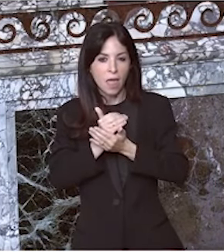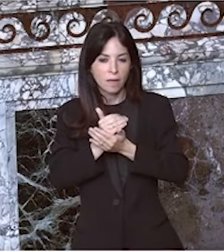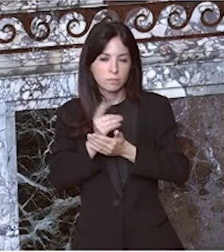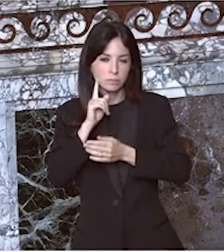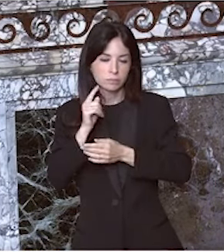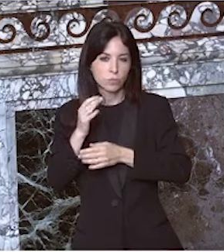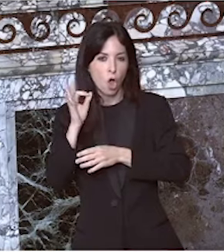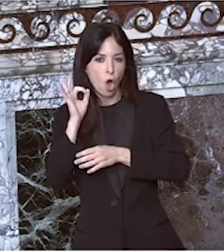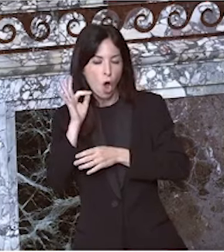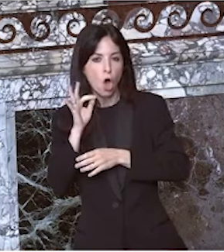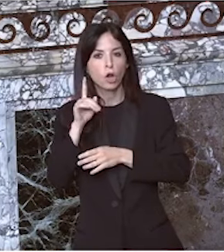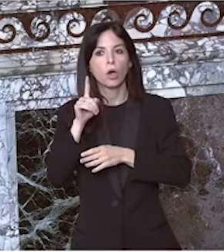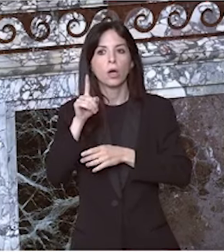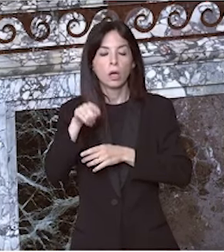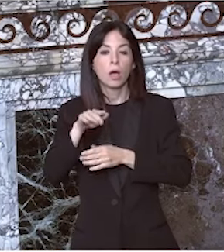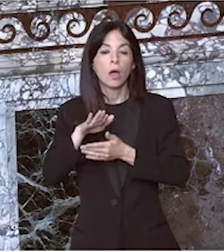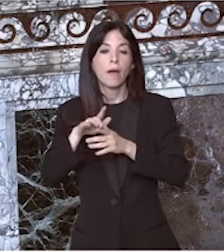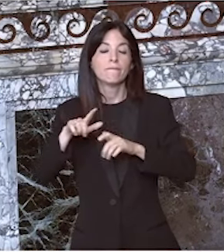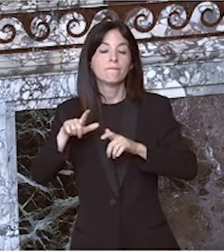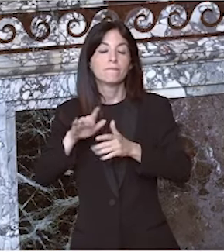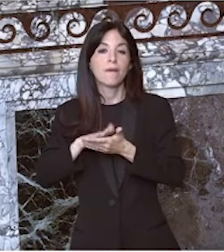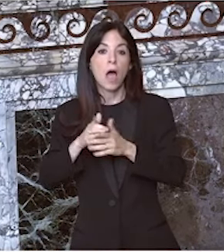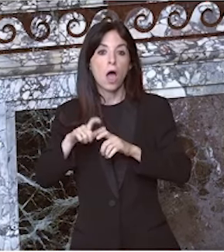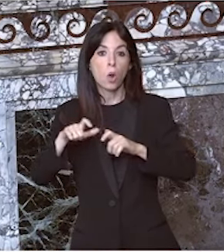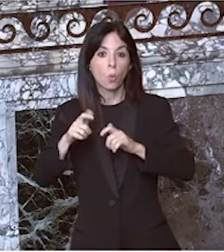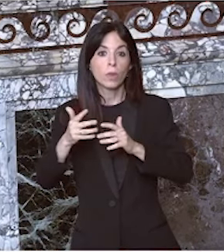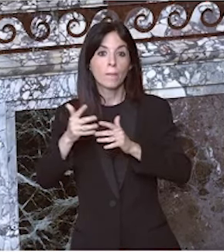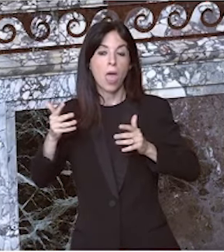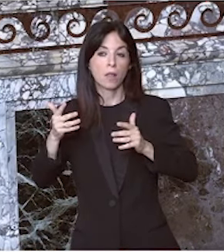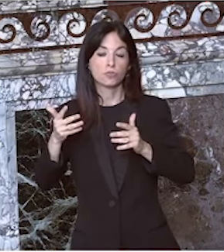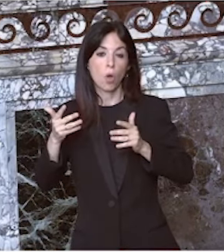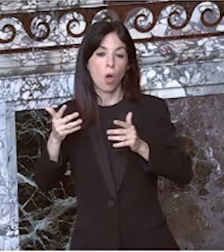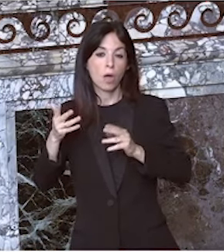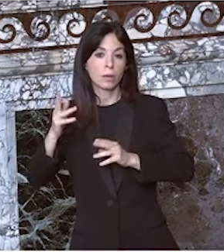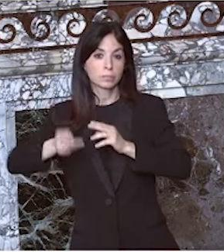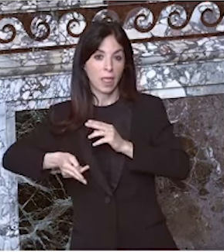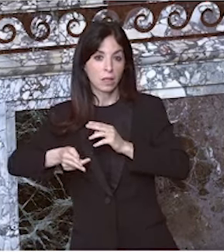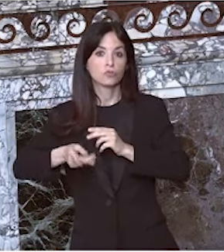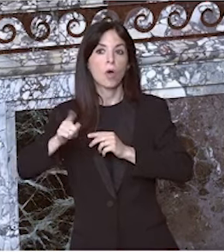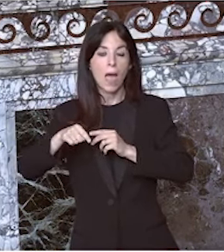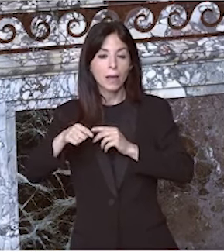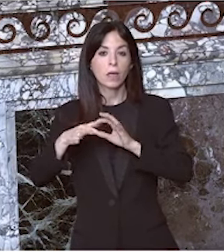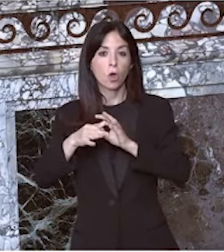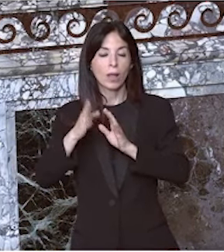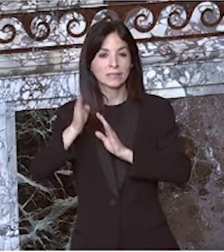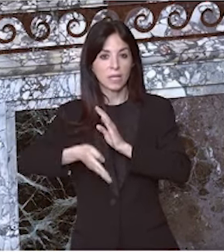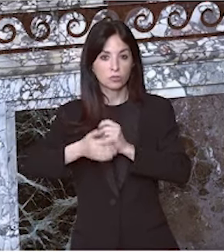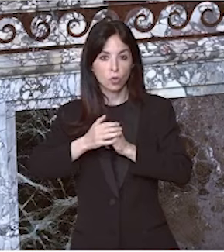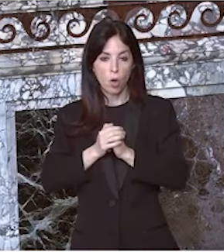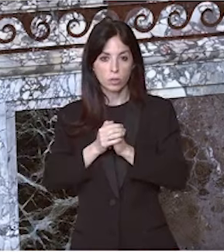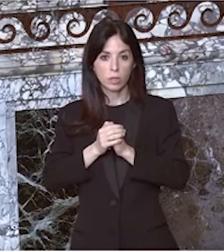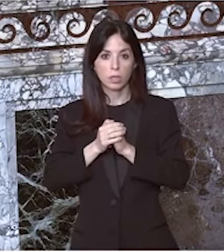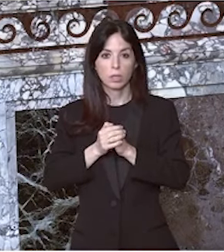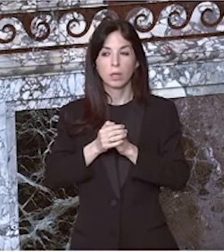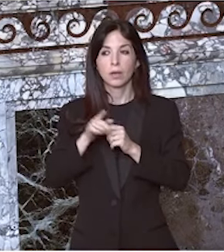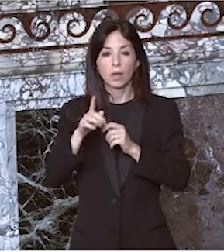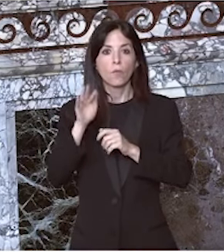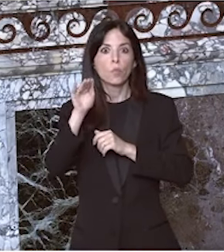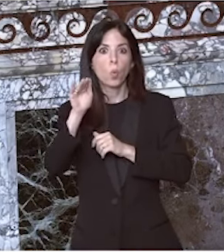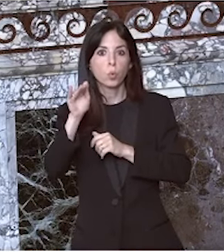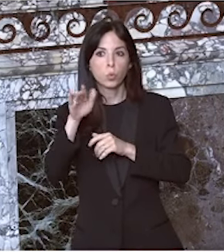a scapito delle maggiori valute, anche come reazione alle sanzioni. Le future mosse dei principali paesi in questo